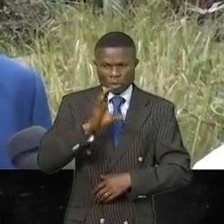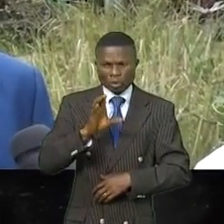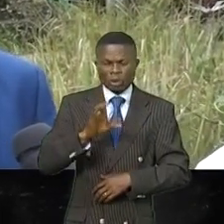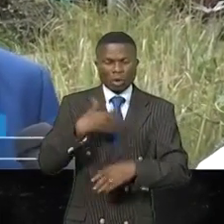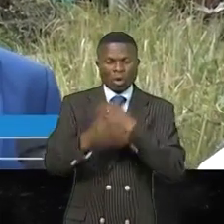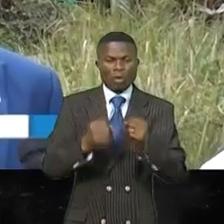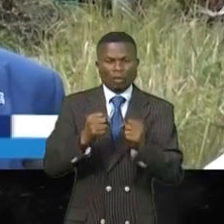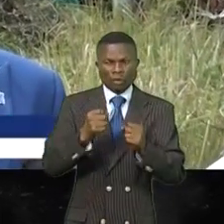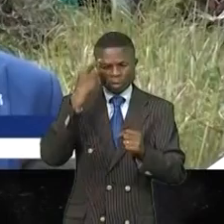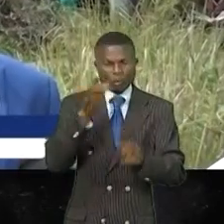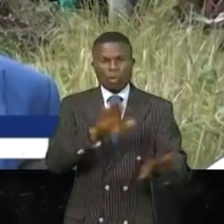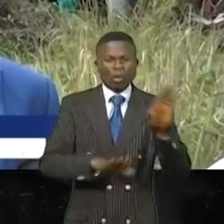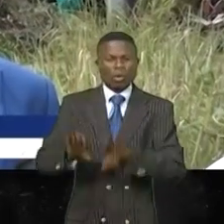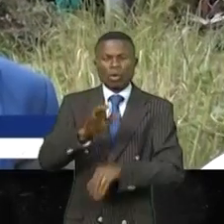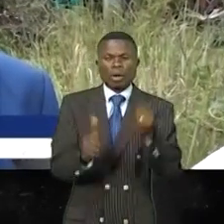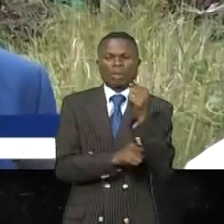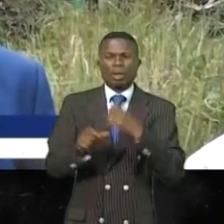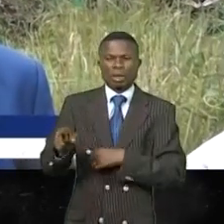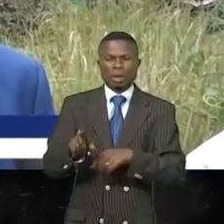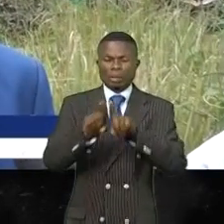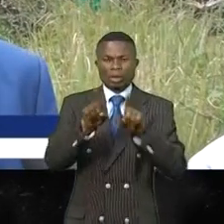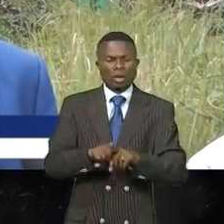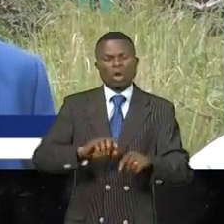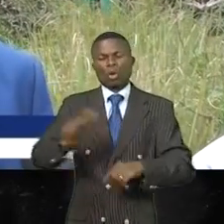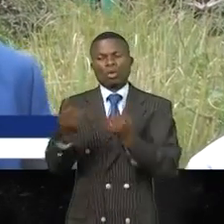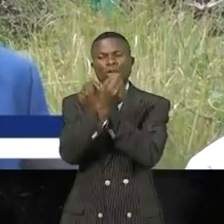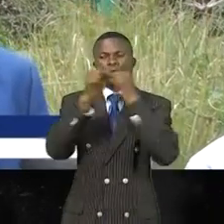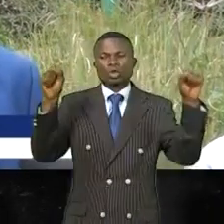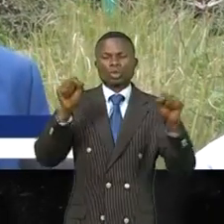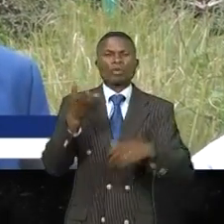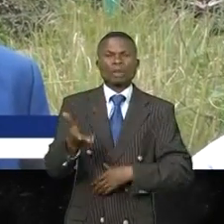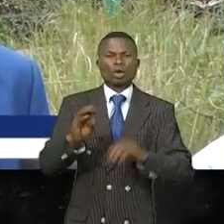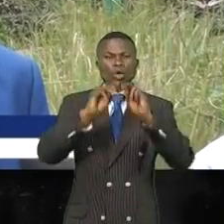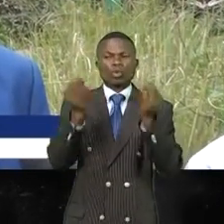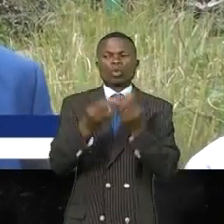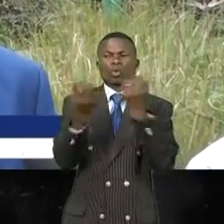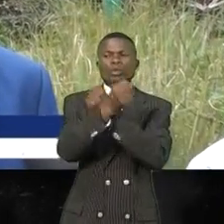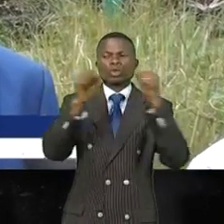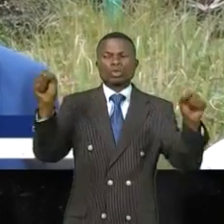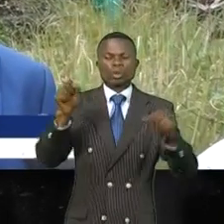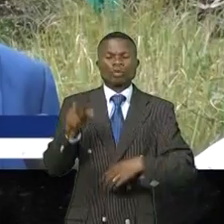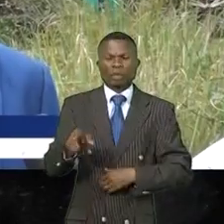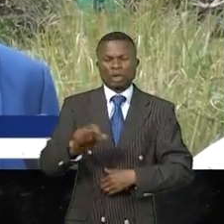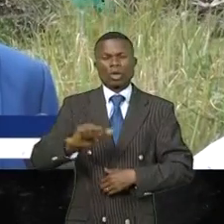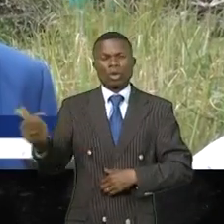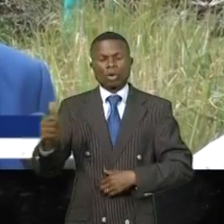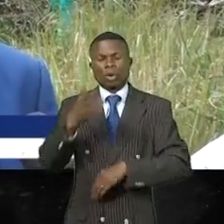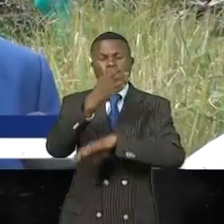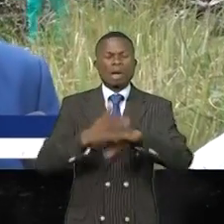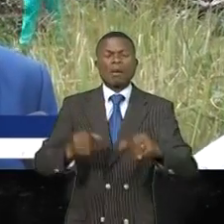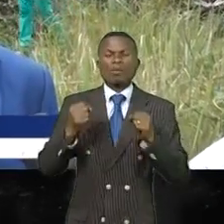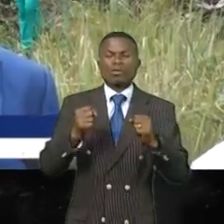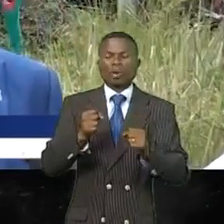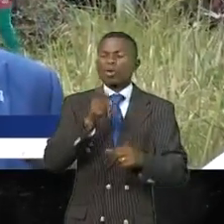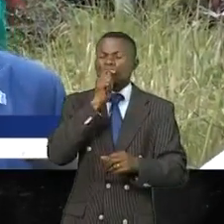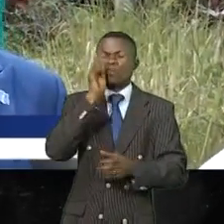nécessaire pour les enterrer, mais quand même il y a eu quelques rescapés. Alors parmi les rescapés, il y a ceux-là qui étaient grèvement blessés,